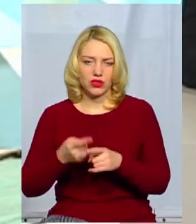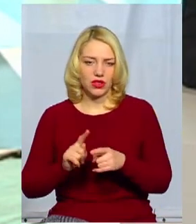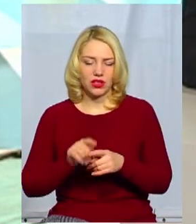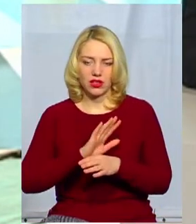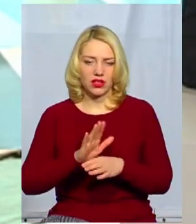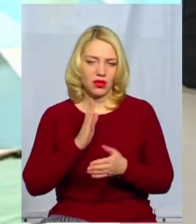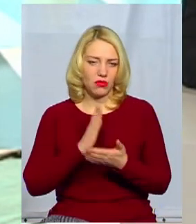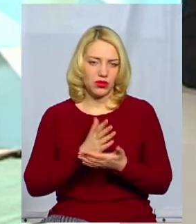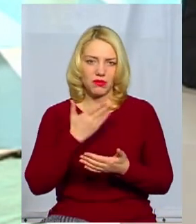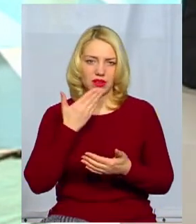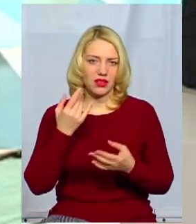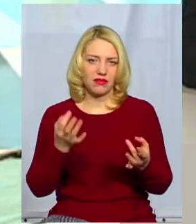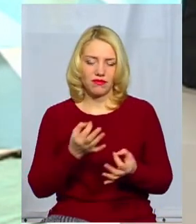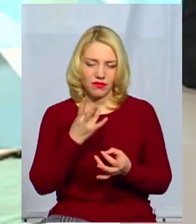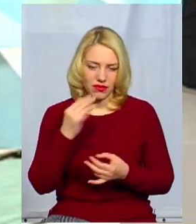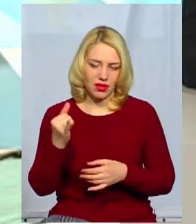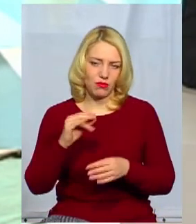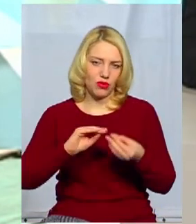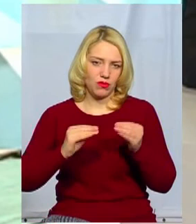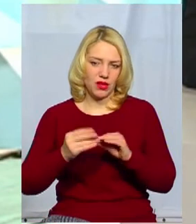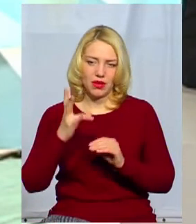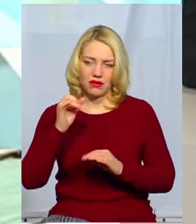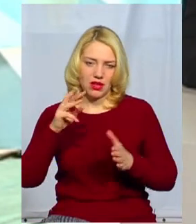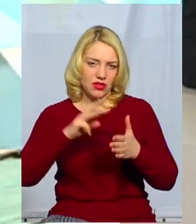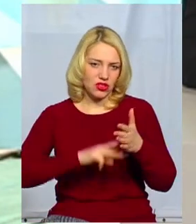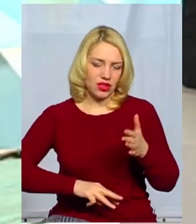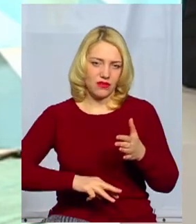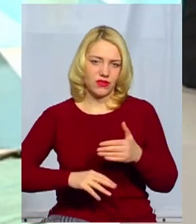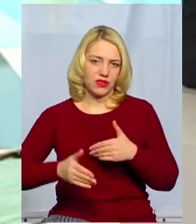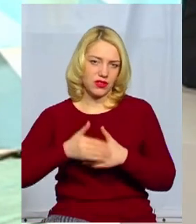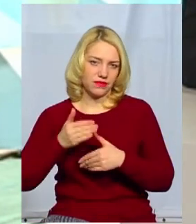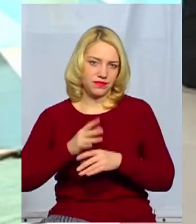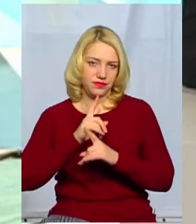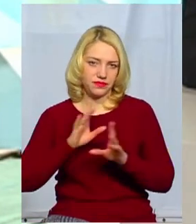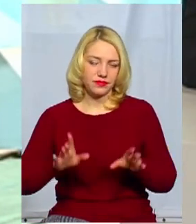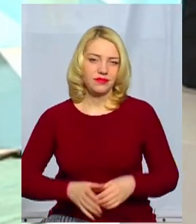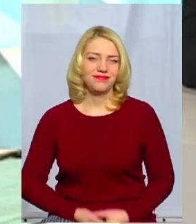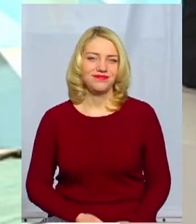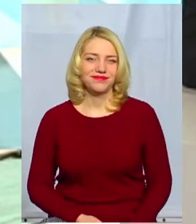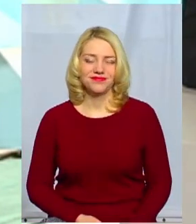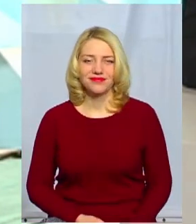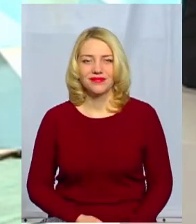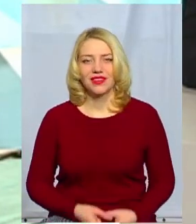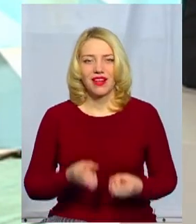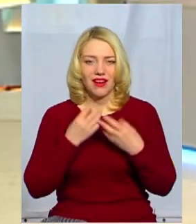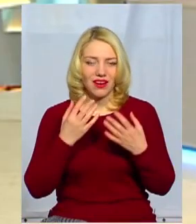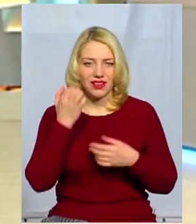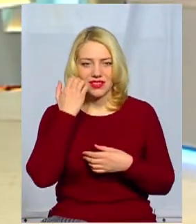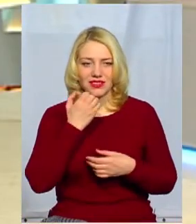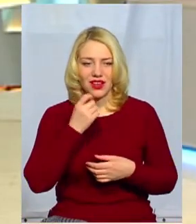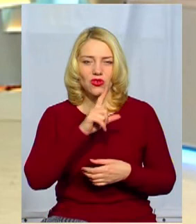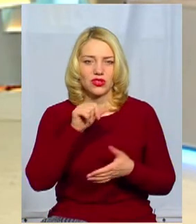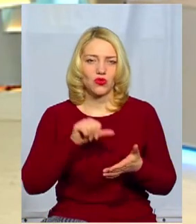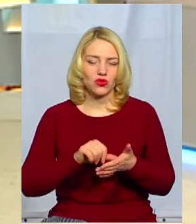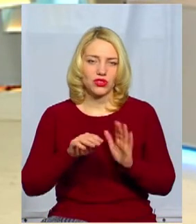не будете мати ні проблем, ні адміністративних стягнень та штрафних санкцій. Гаразд. Дякую вам за участь